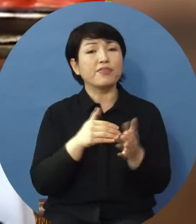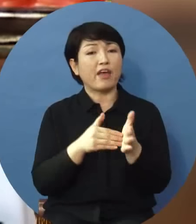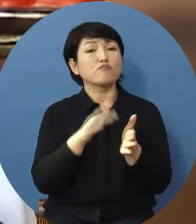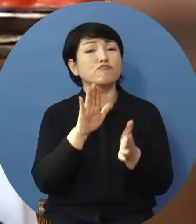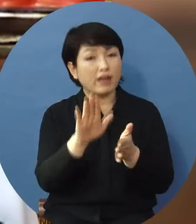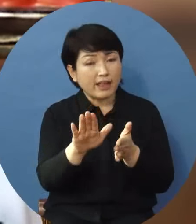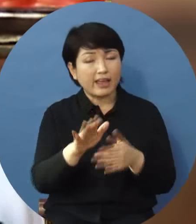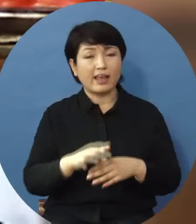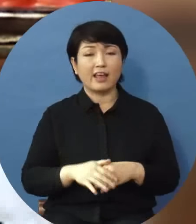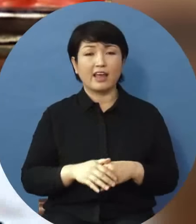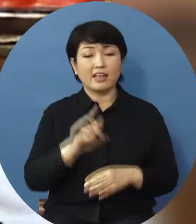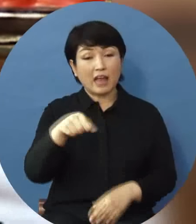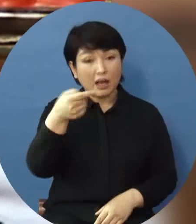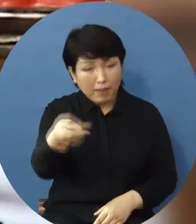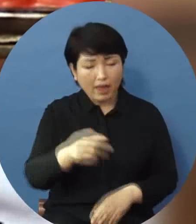이제